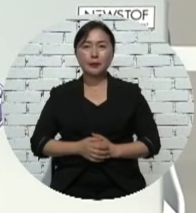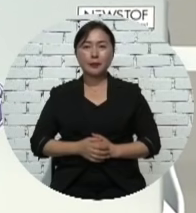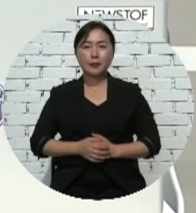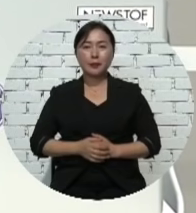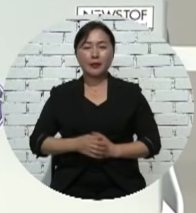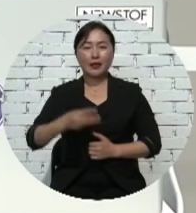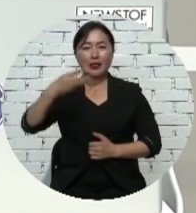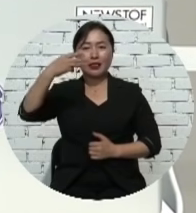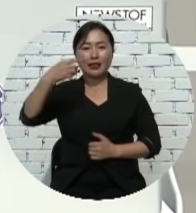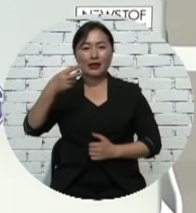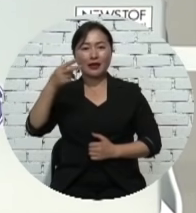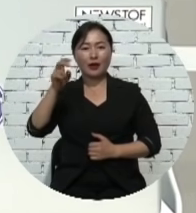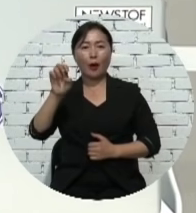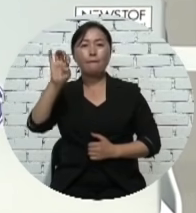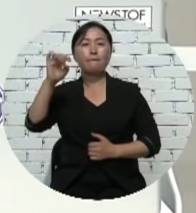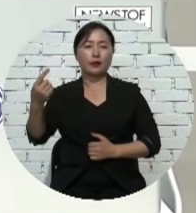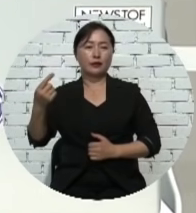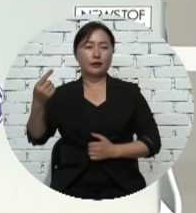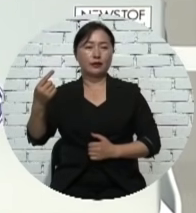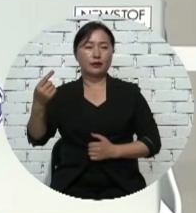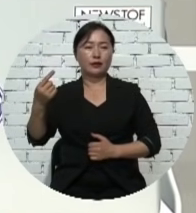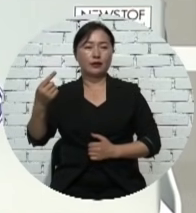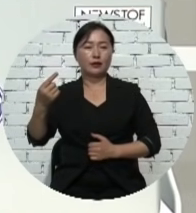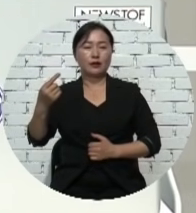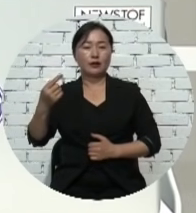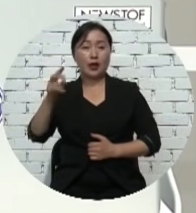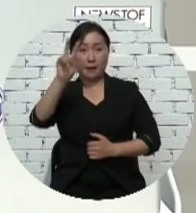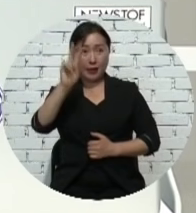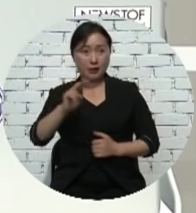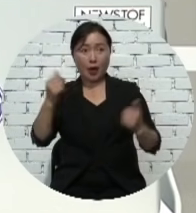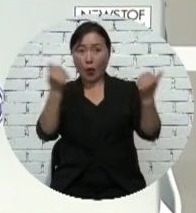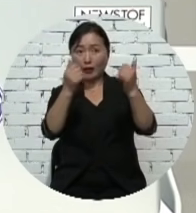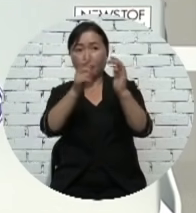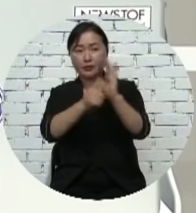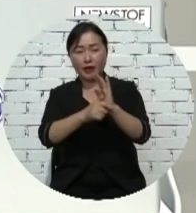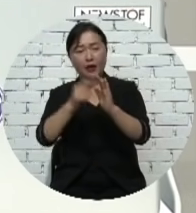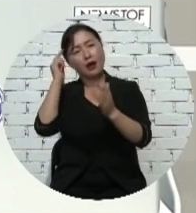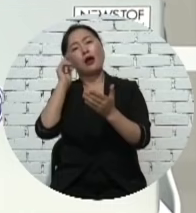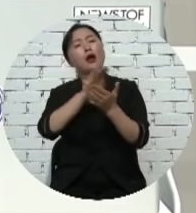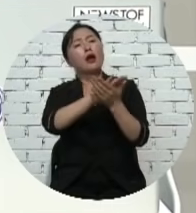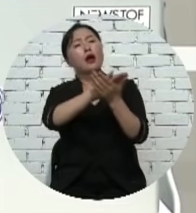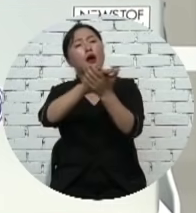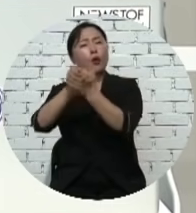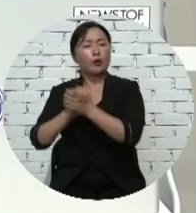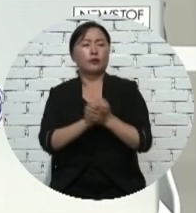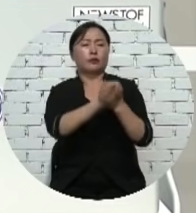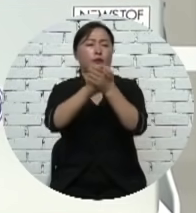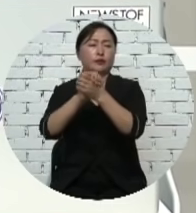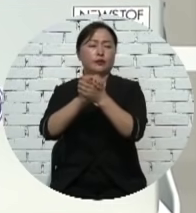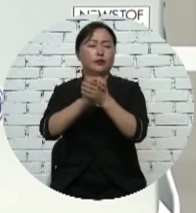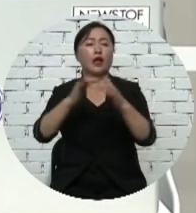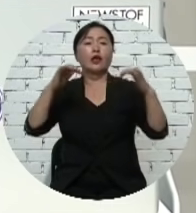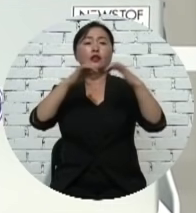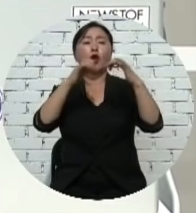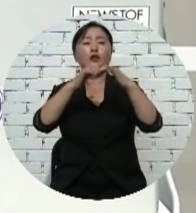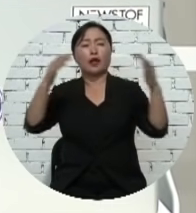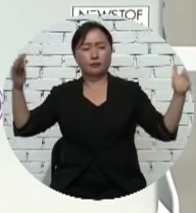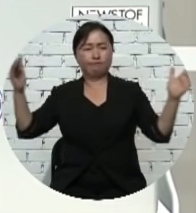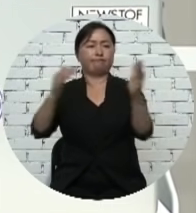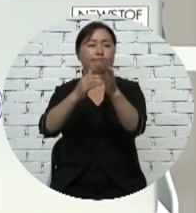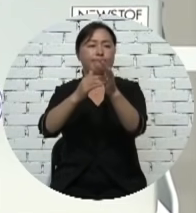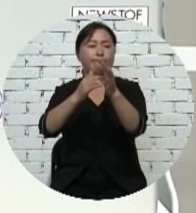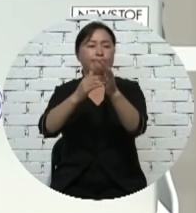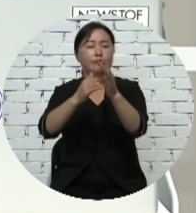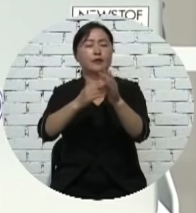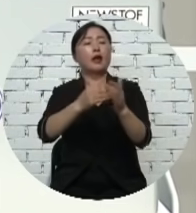트럼프가 하노이 회담을 갈 때 평화 선언 얘기가 나와서 종전 선언 얘기가 나와서 편지를 보낸 게 있습니다.